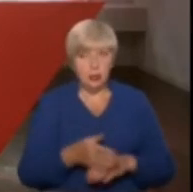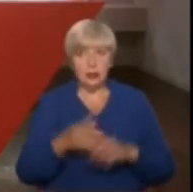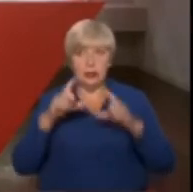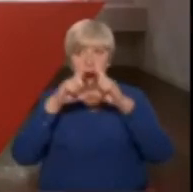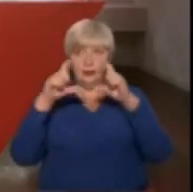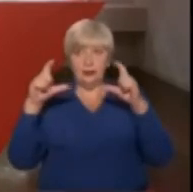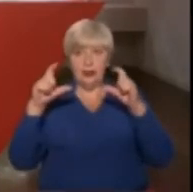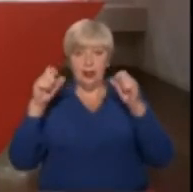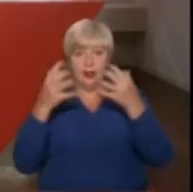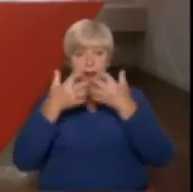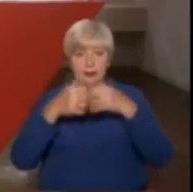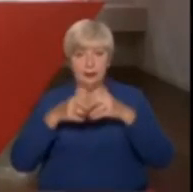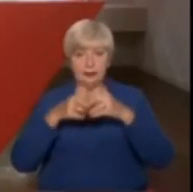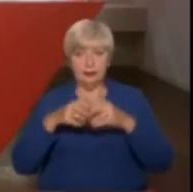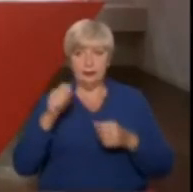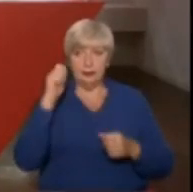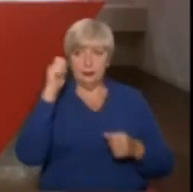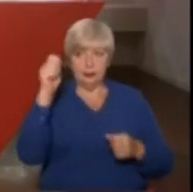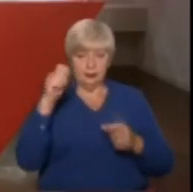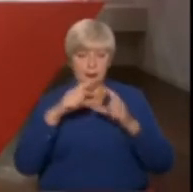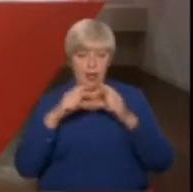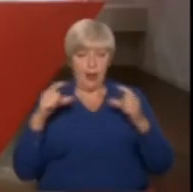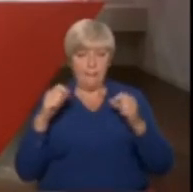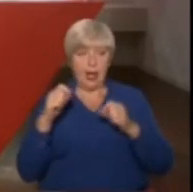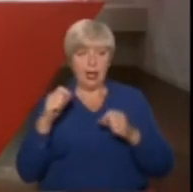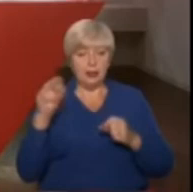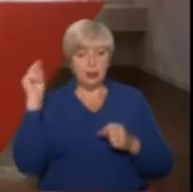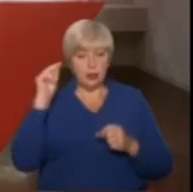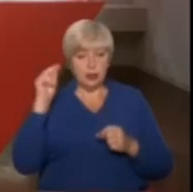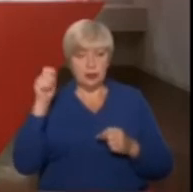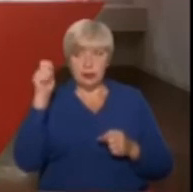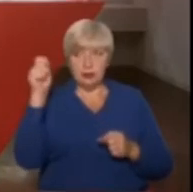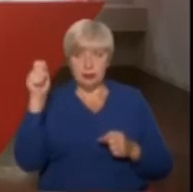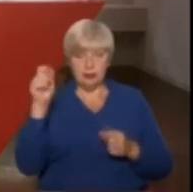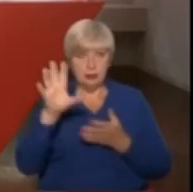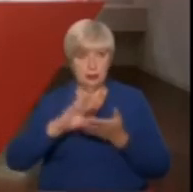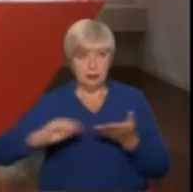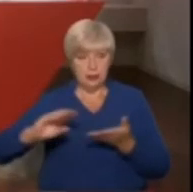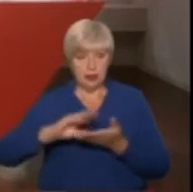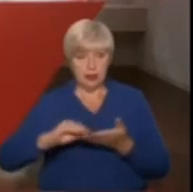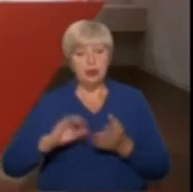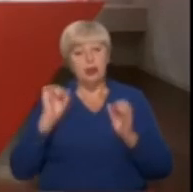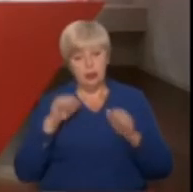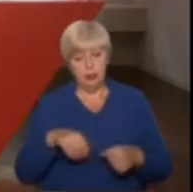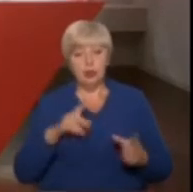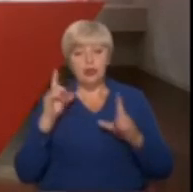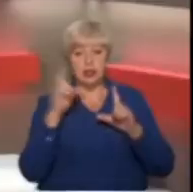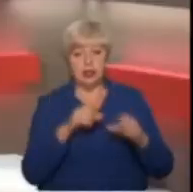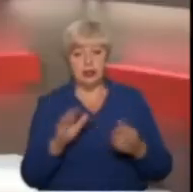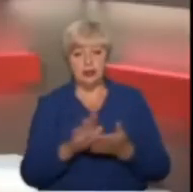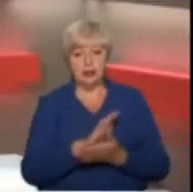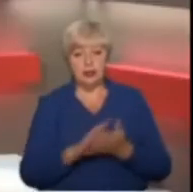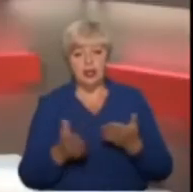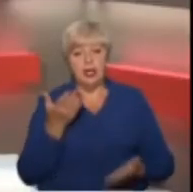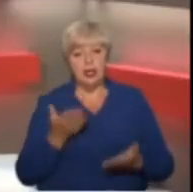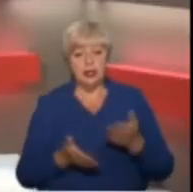такі пристрої, щитуватимуть учнів. І вона може їхати безкоштовно. Якщо будуть такі